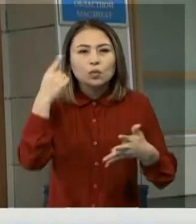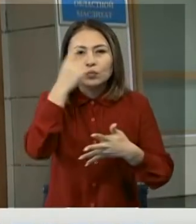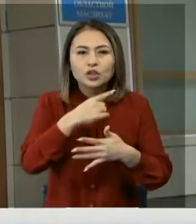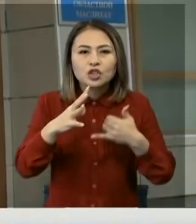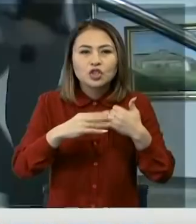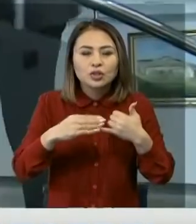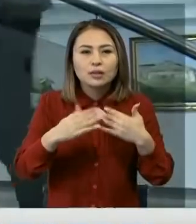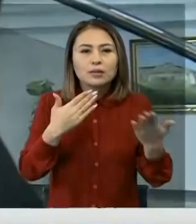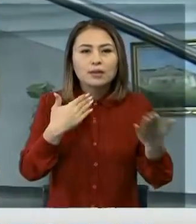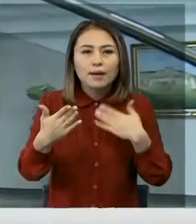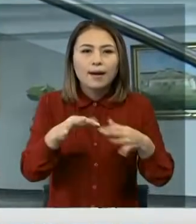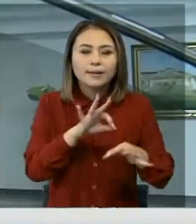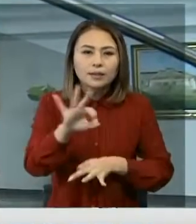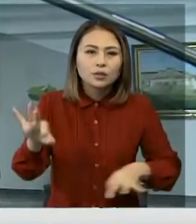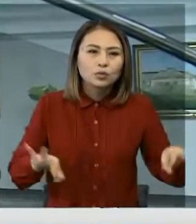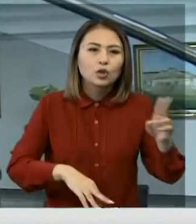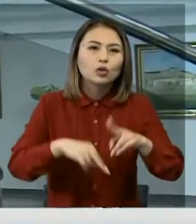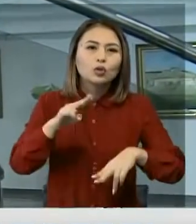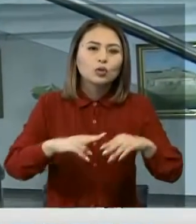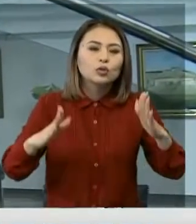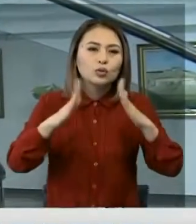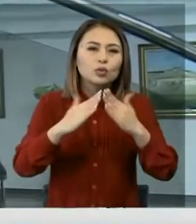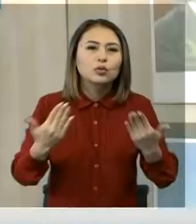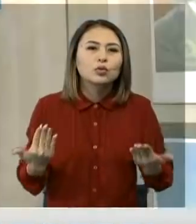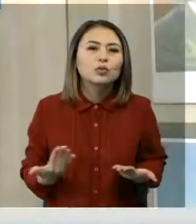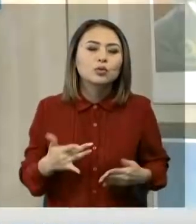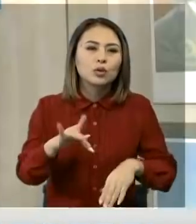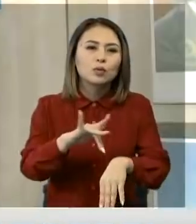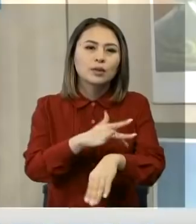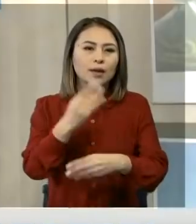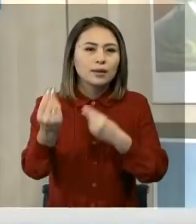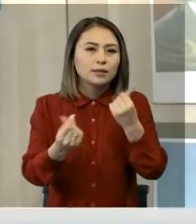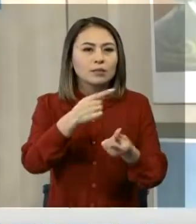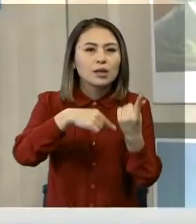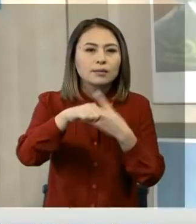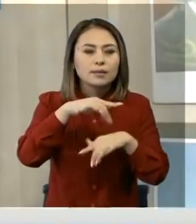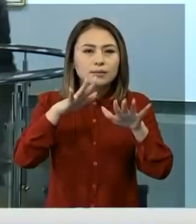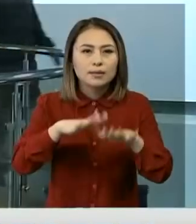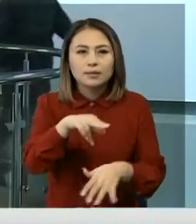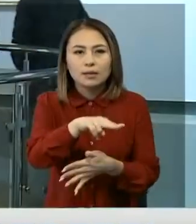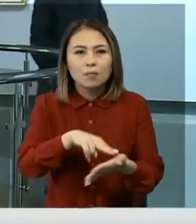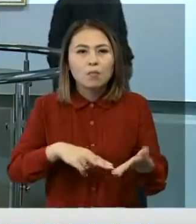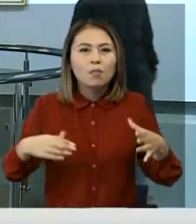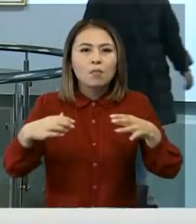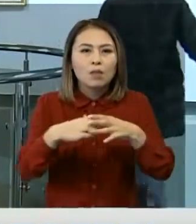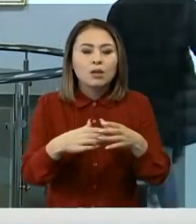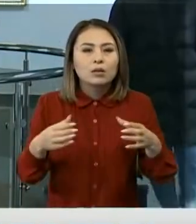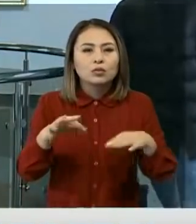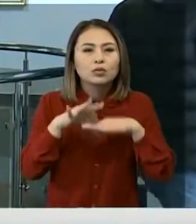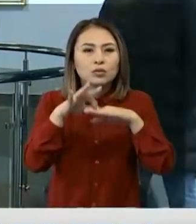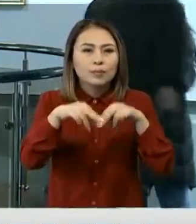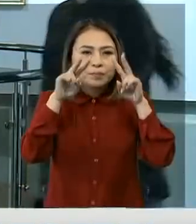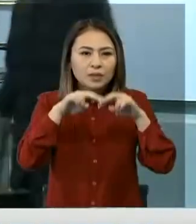басым көпшілігі жер қатынастары. Архитектура және құрылыс, тұрғын үй коммуналдық және кәсіпкерлік саласында тіркелген.